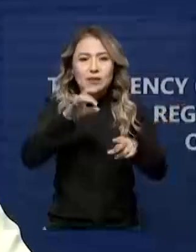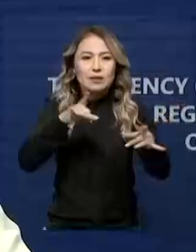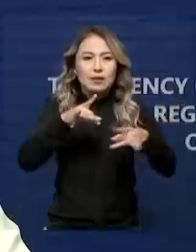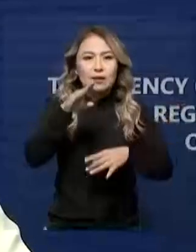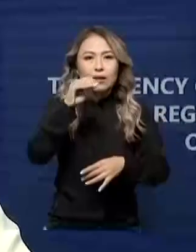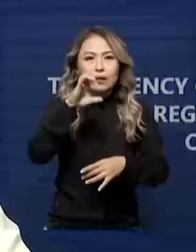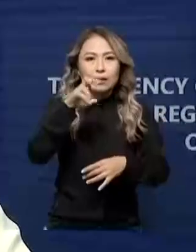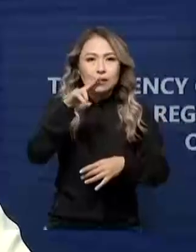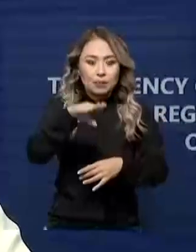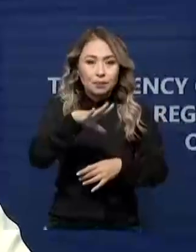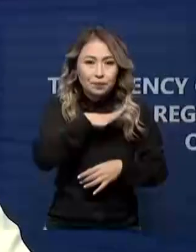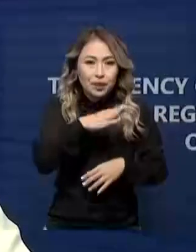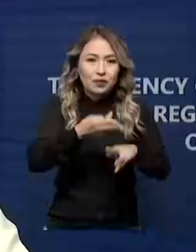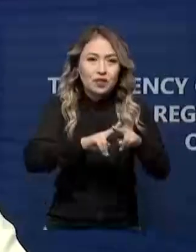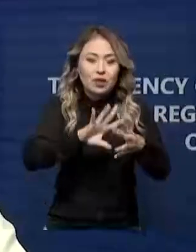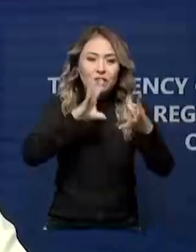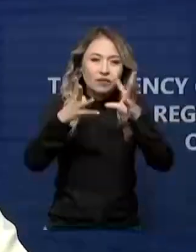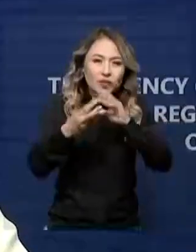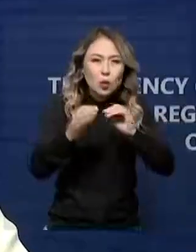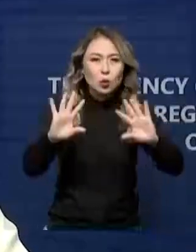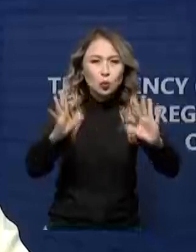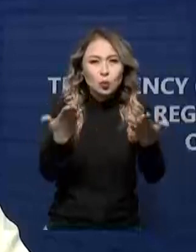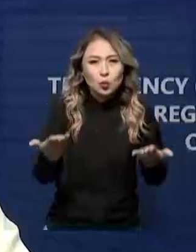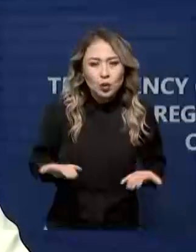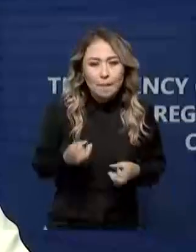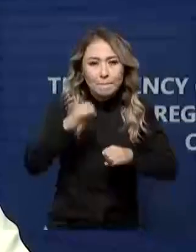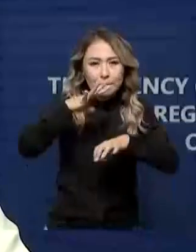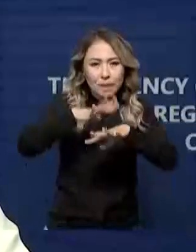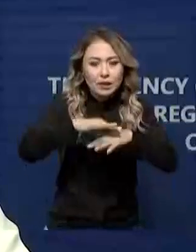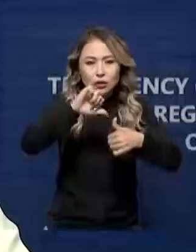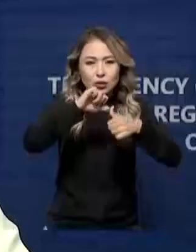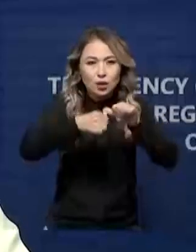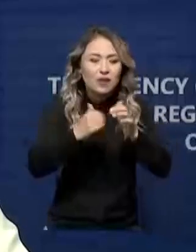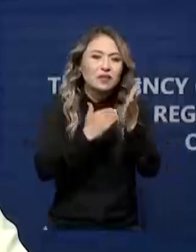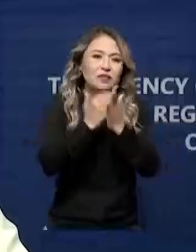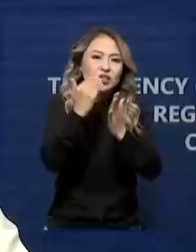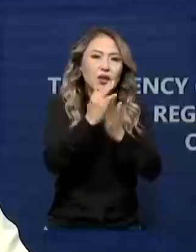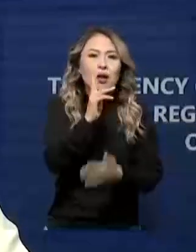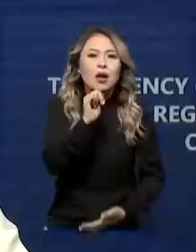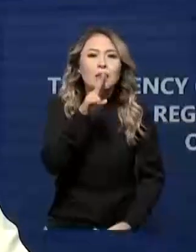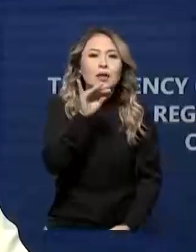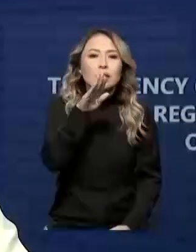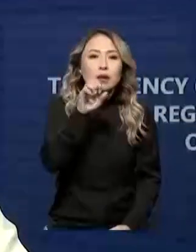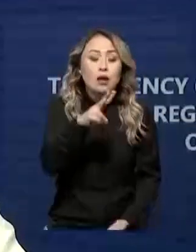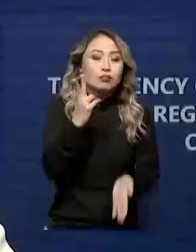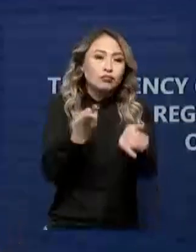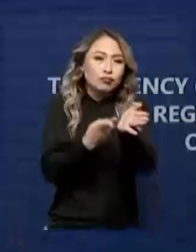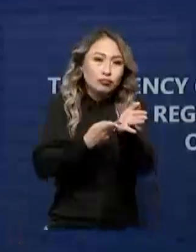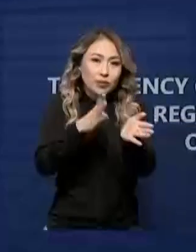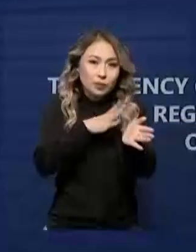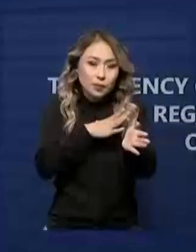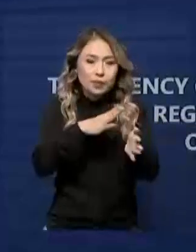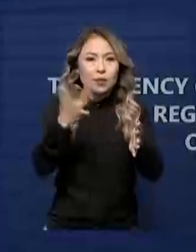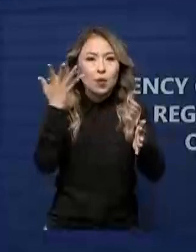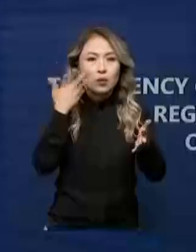стресс-тестілеуді өткізді. Оның нәтижелері әртүрлі жағдайда банктердің тұрақтылығы мен жоғары капиталдандыруды растады. Стресстік